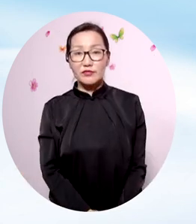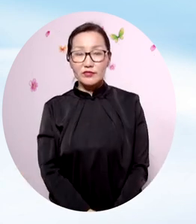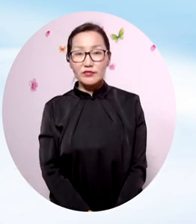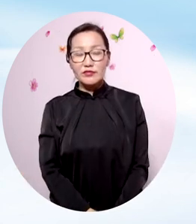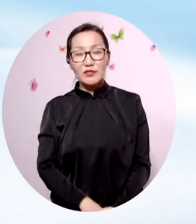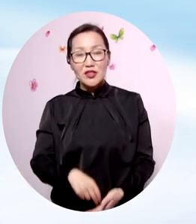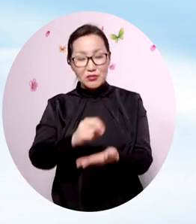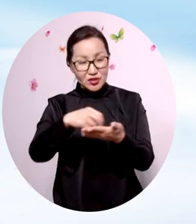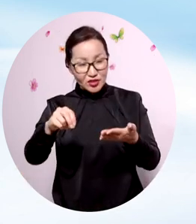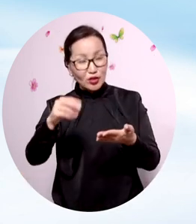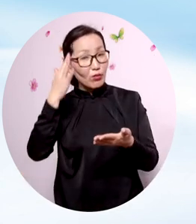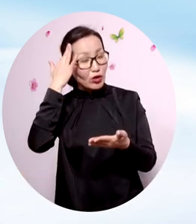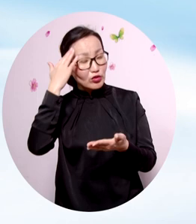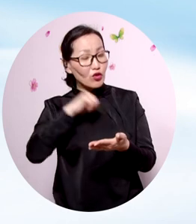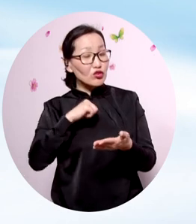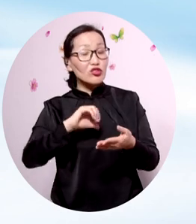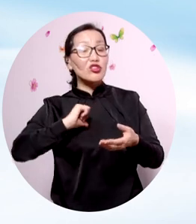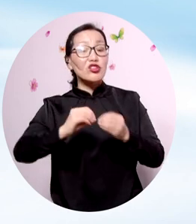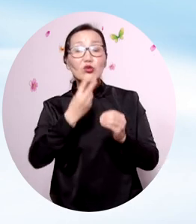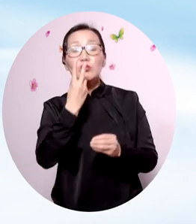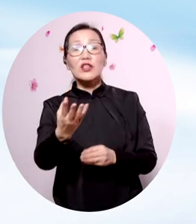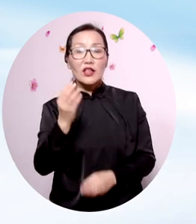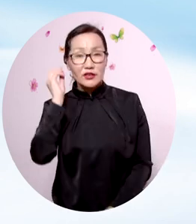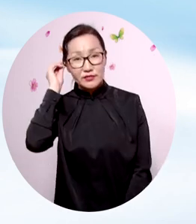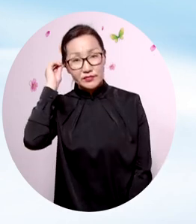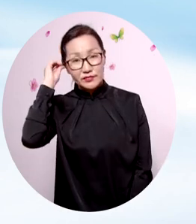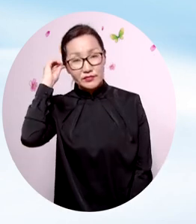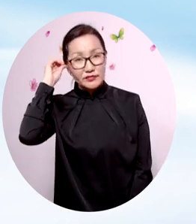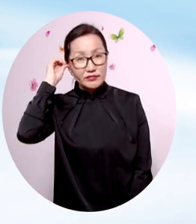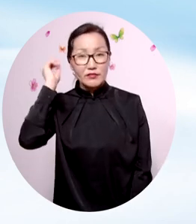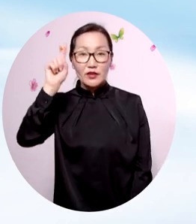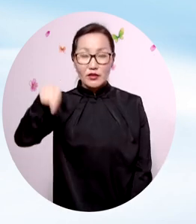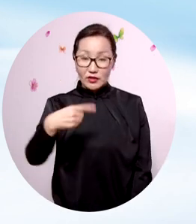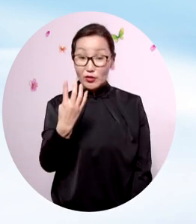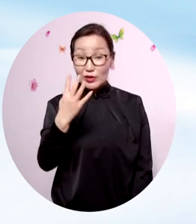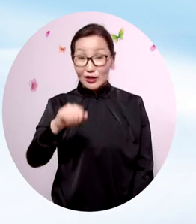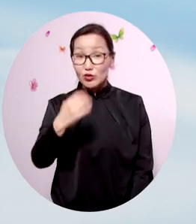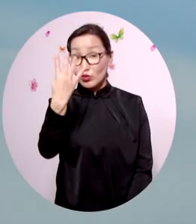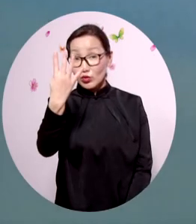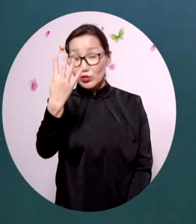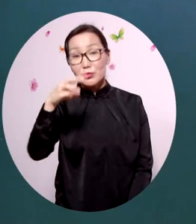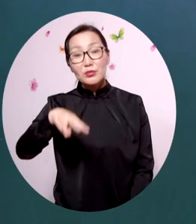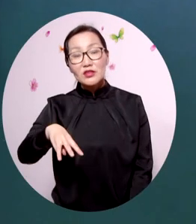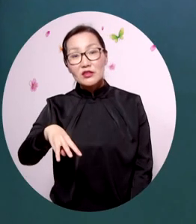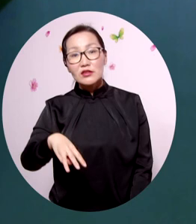Бичээд бодолтоо өөрсдөө хийгээрэй. 1 бүхэл 10.4 км-ийг